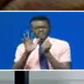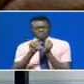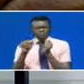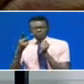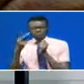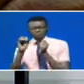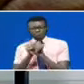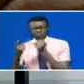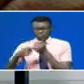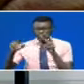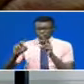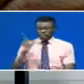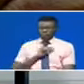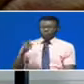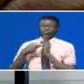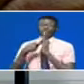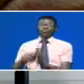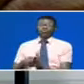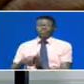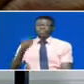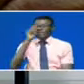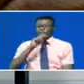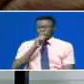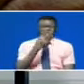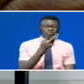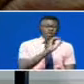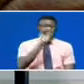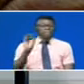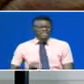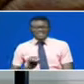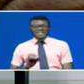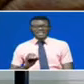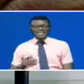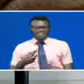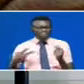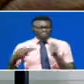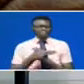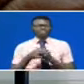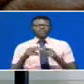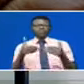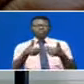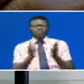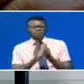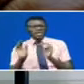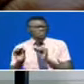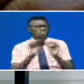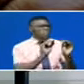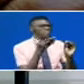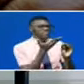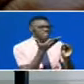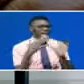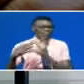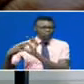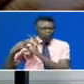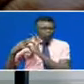2016, ukeketaji jijini Dar es Salaam ni asilimia 4 na ni kutokana na jamii zinazohamia jijini humo kuhama na mila zao.